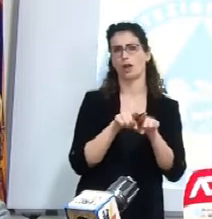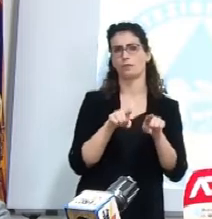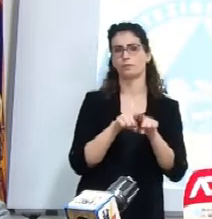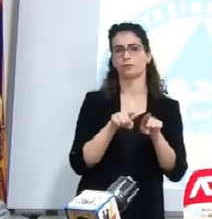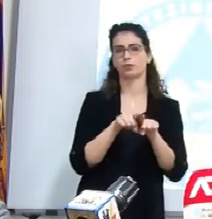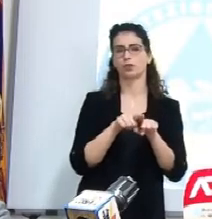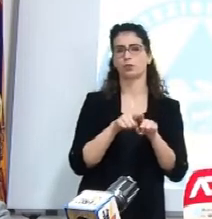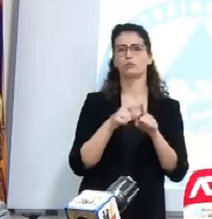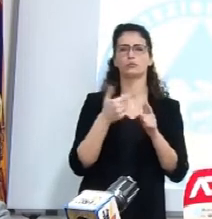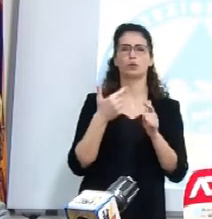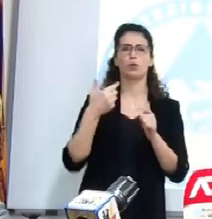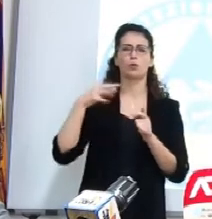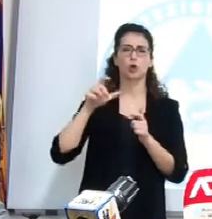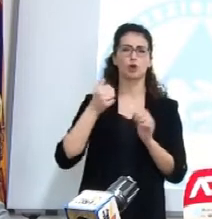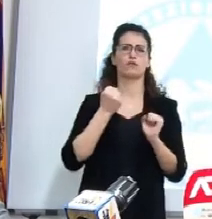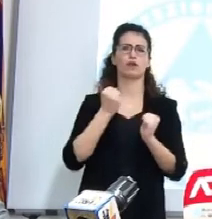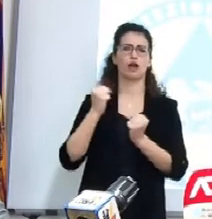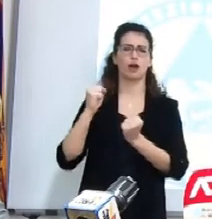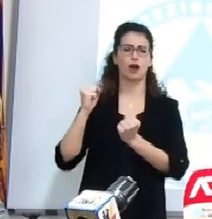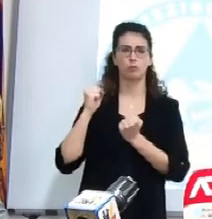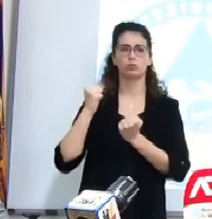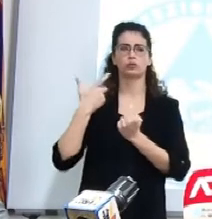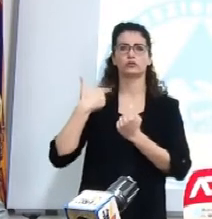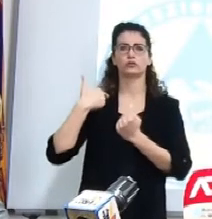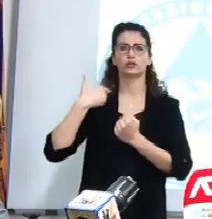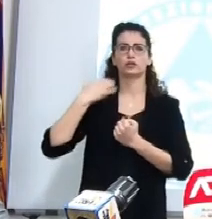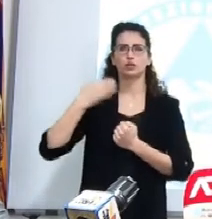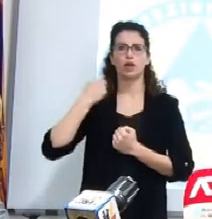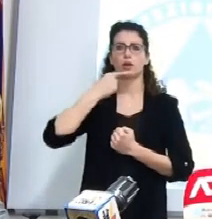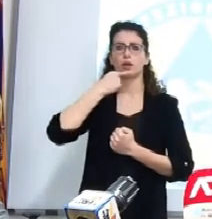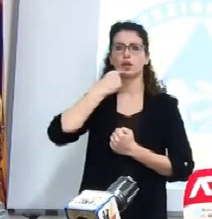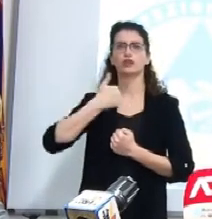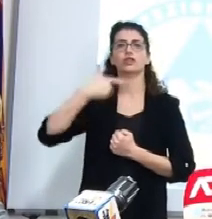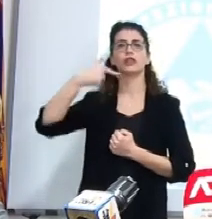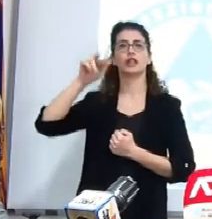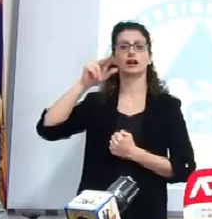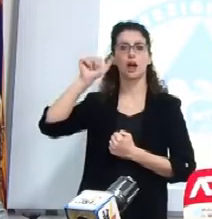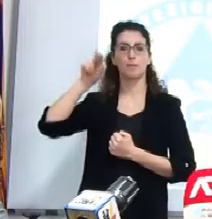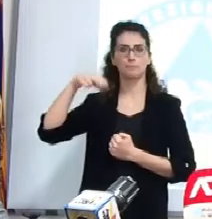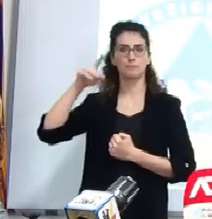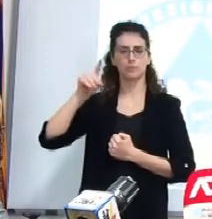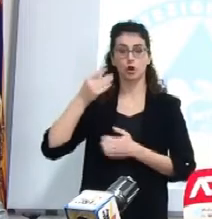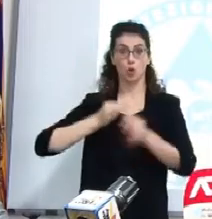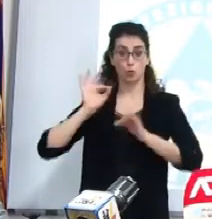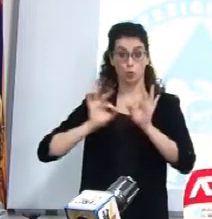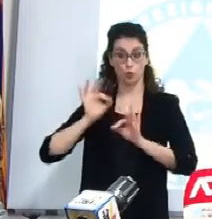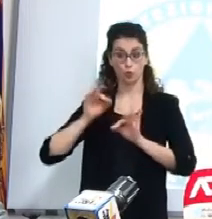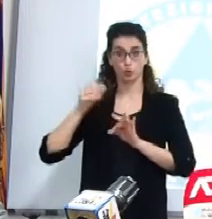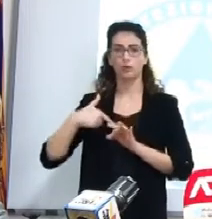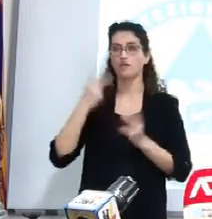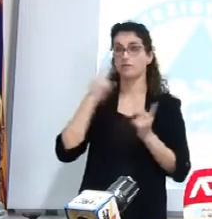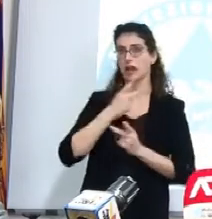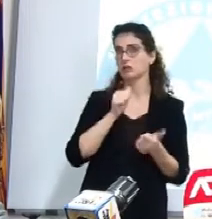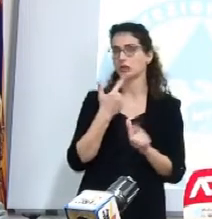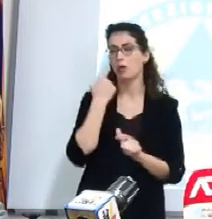quelli famosi che viene continuamente commentato che ha usato trump per la sua terapia che poi sia vero o meno però insomma